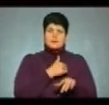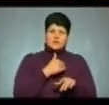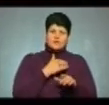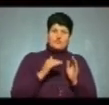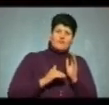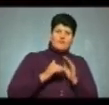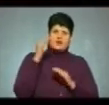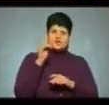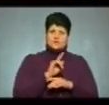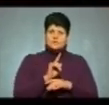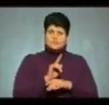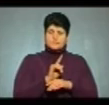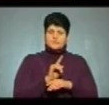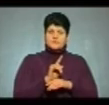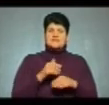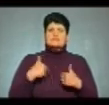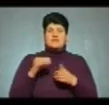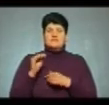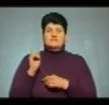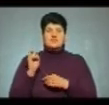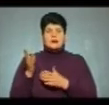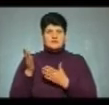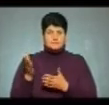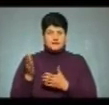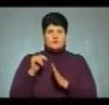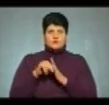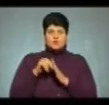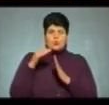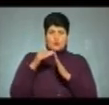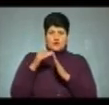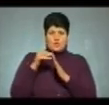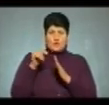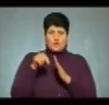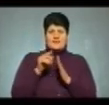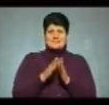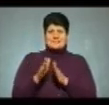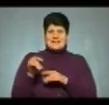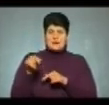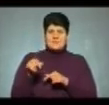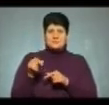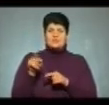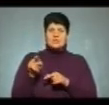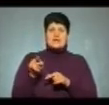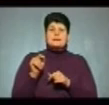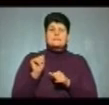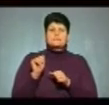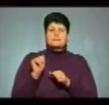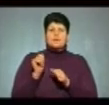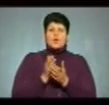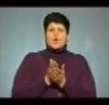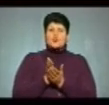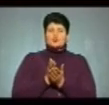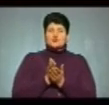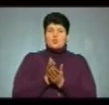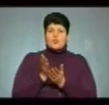нижче нормативної, ми звертаємося в ЖЕК, тому що внутрішньобудинкова система, вона під обслуговуванням